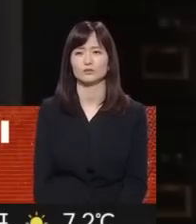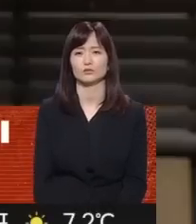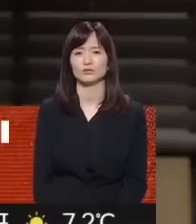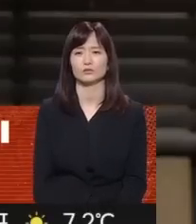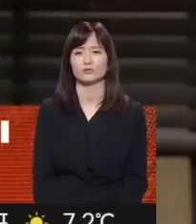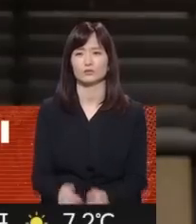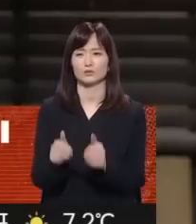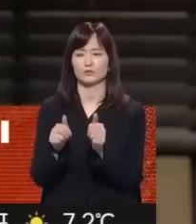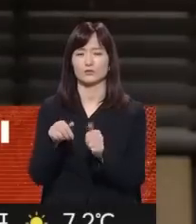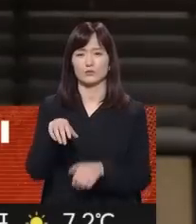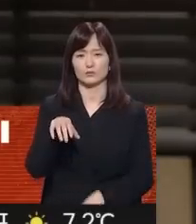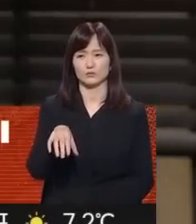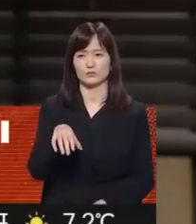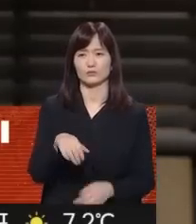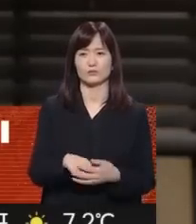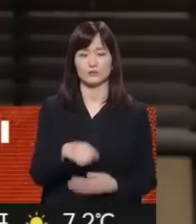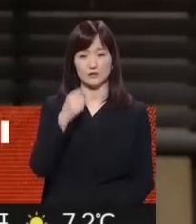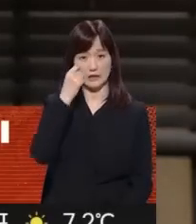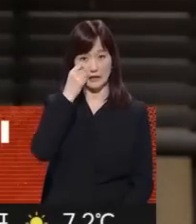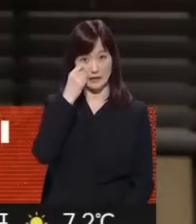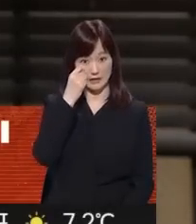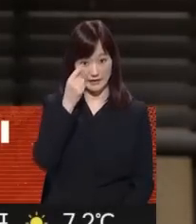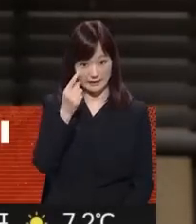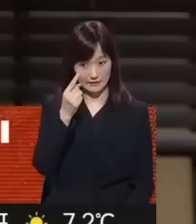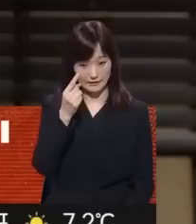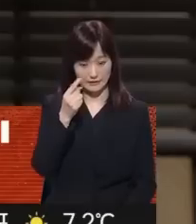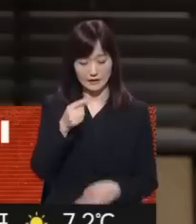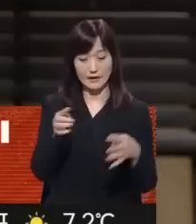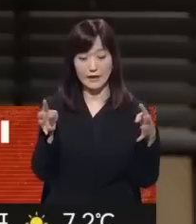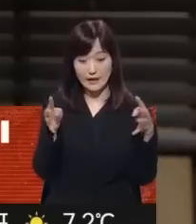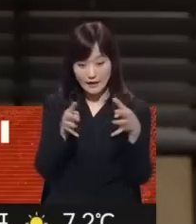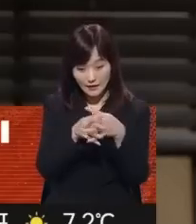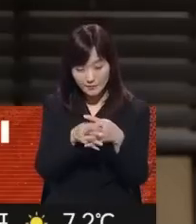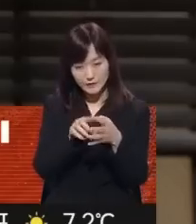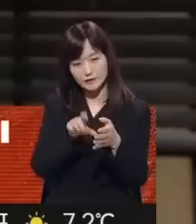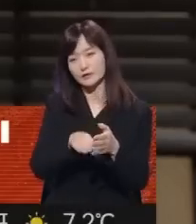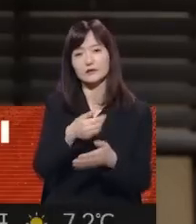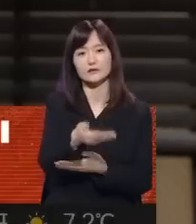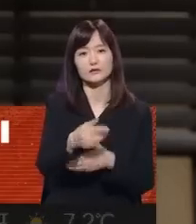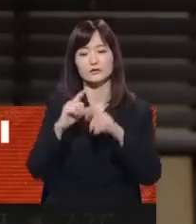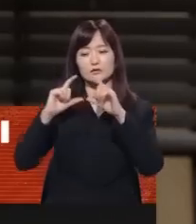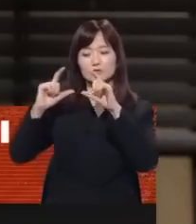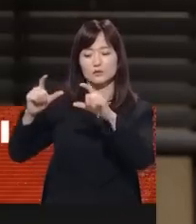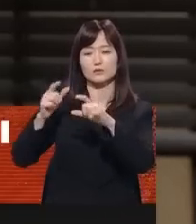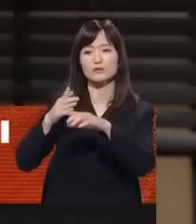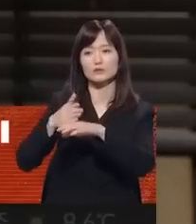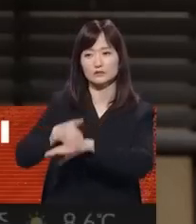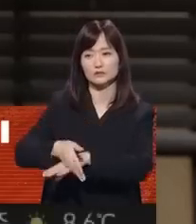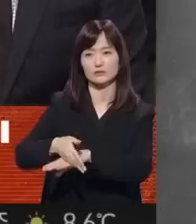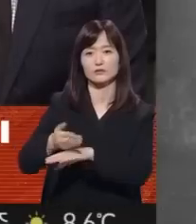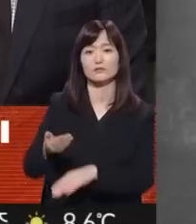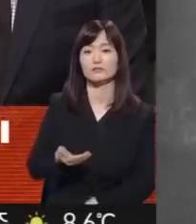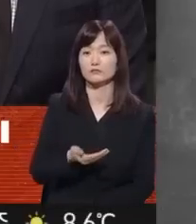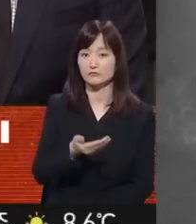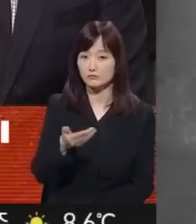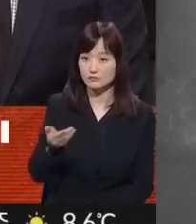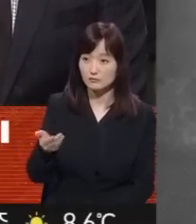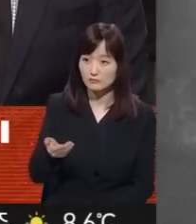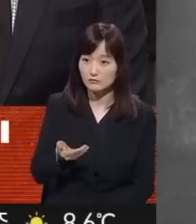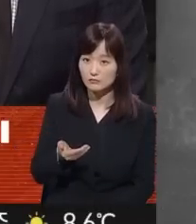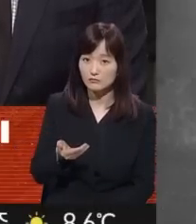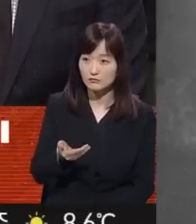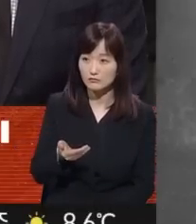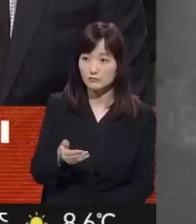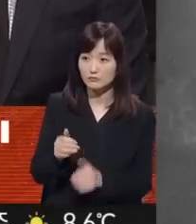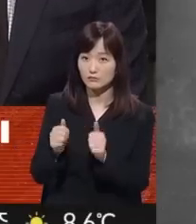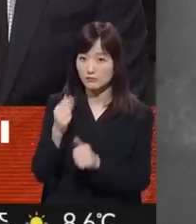통상적으로 지금 법원에서 한 달 정도 합의할 시간을 주고 선고를 좀 늦추겠다고 한 거잖아요 혹시 시청자분들께서 아